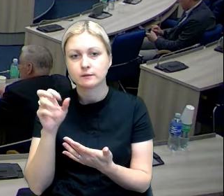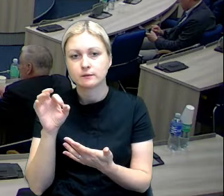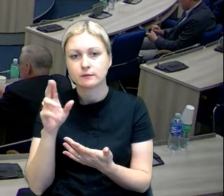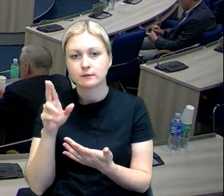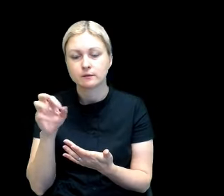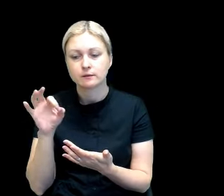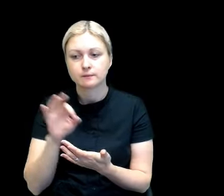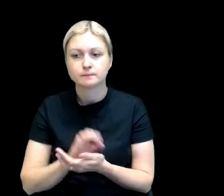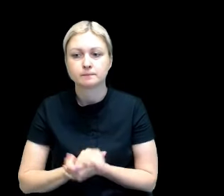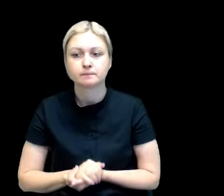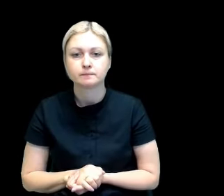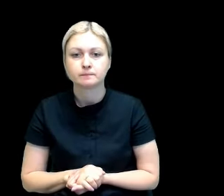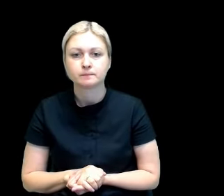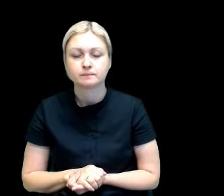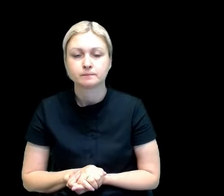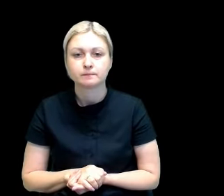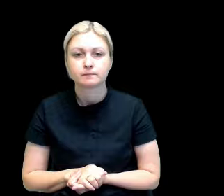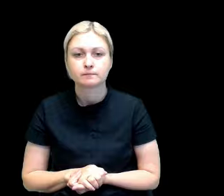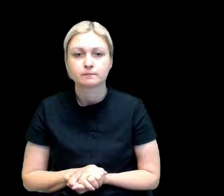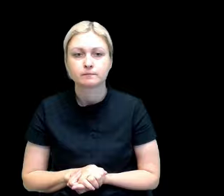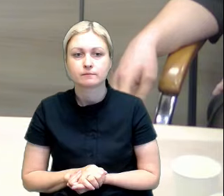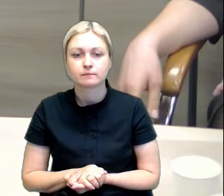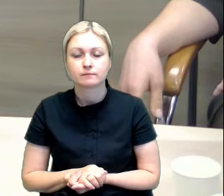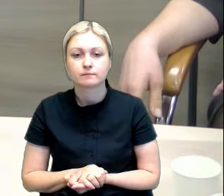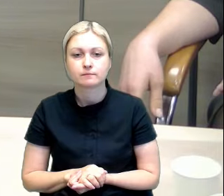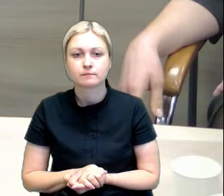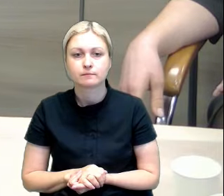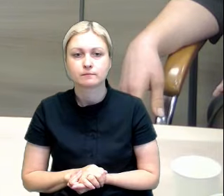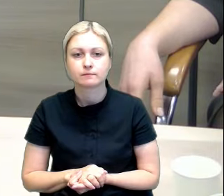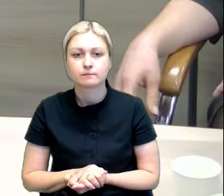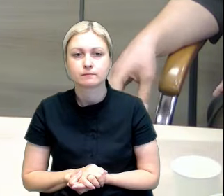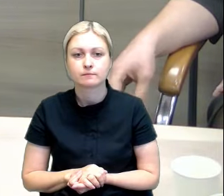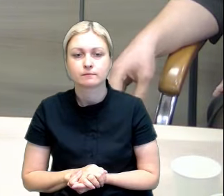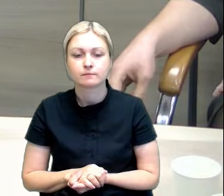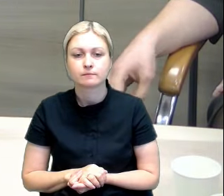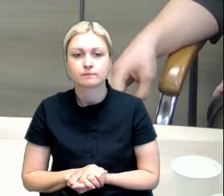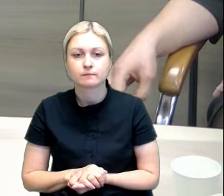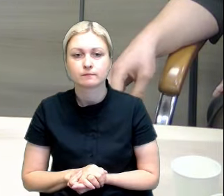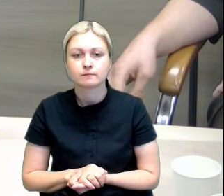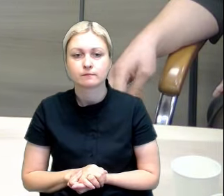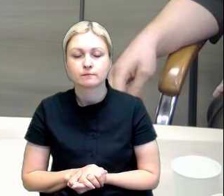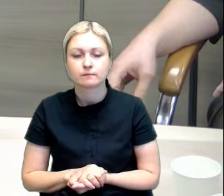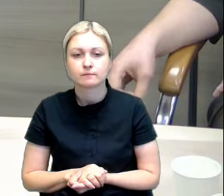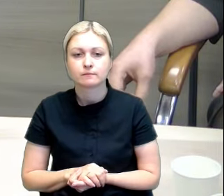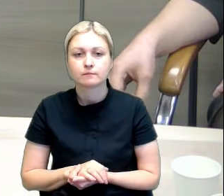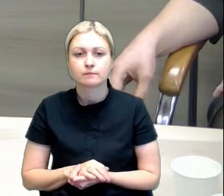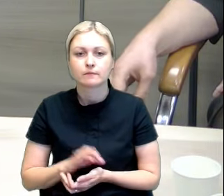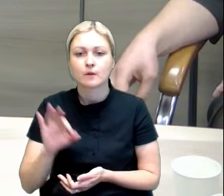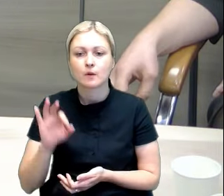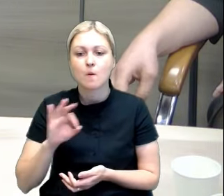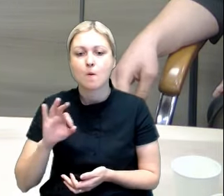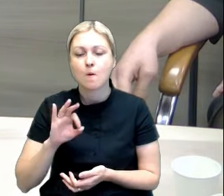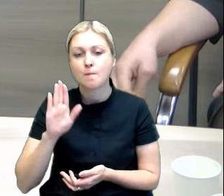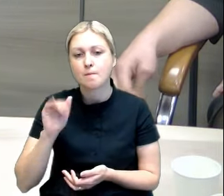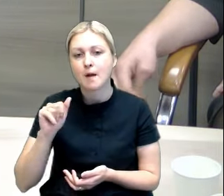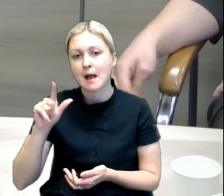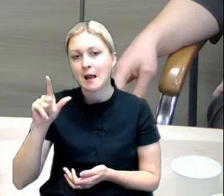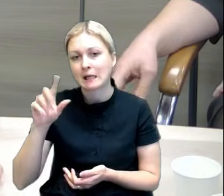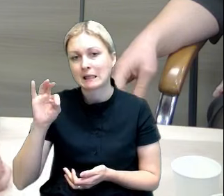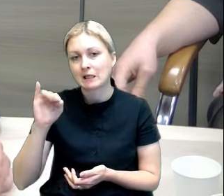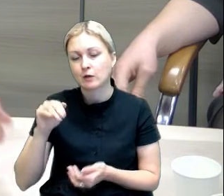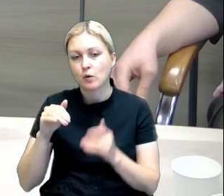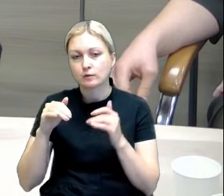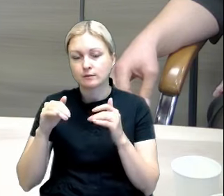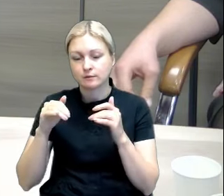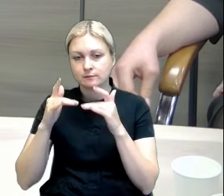dobranskisiko nedaugaugug dėkui ugniau mere a dėl baltijos šilutės spento stakados ir puikiai